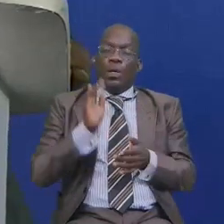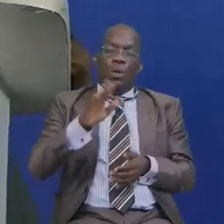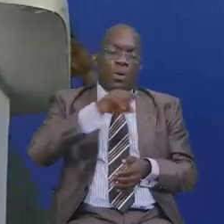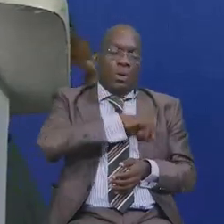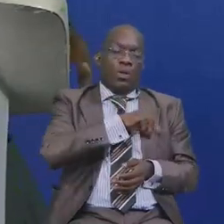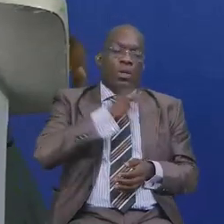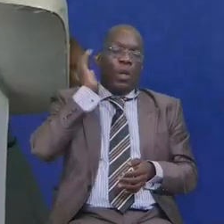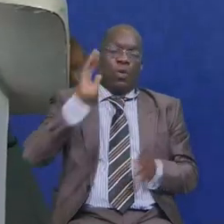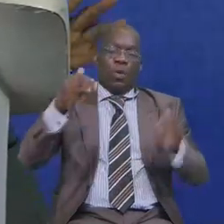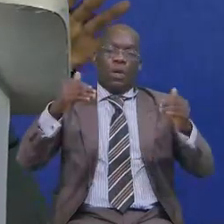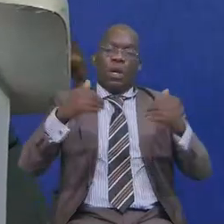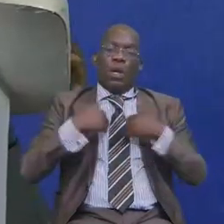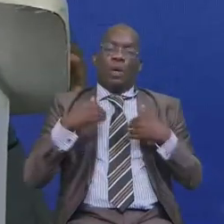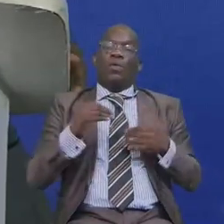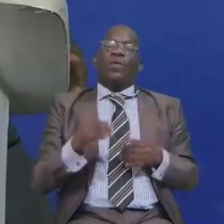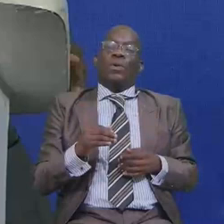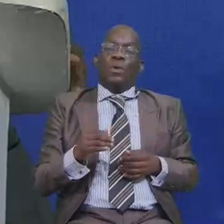également.